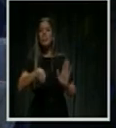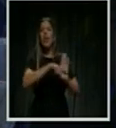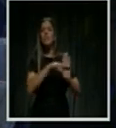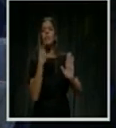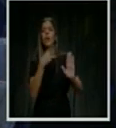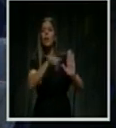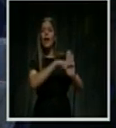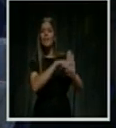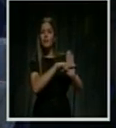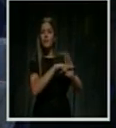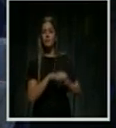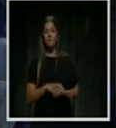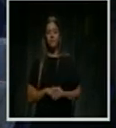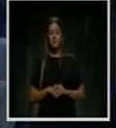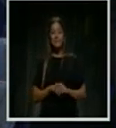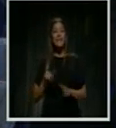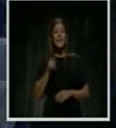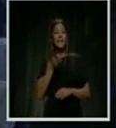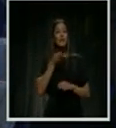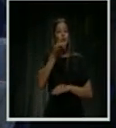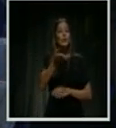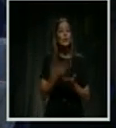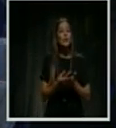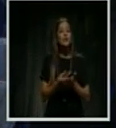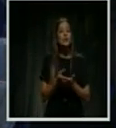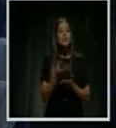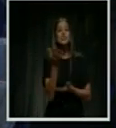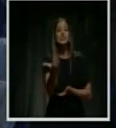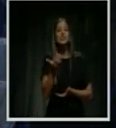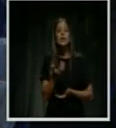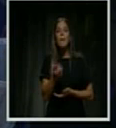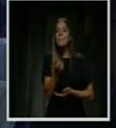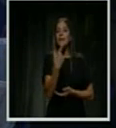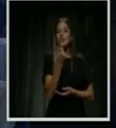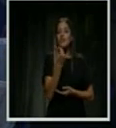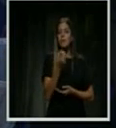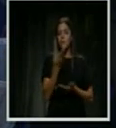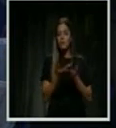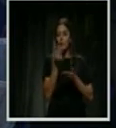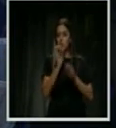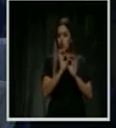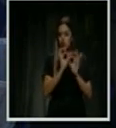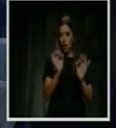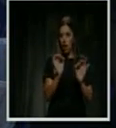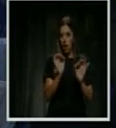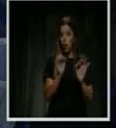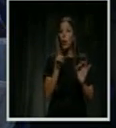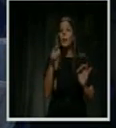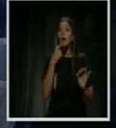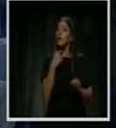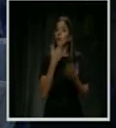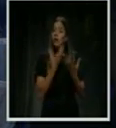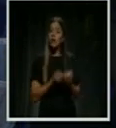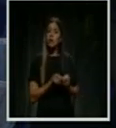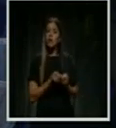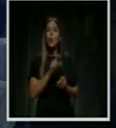tieħu il-mediċini b'xejn jgħidulek m'hawnx u jkollok tixtrihom u titkellem magħna, inti qed tkun negattiv. Meta